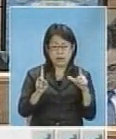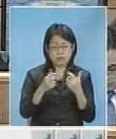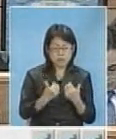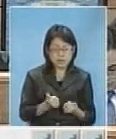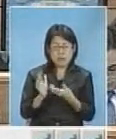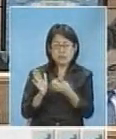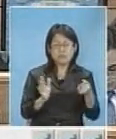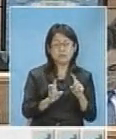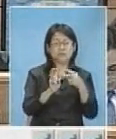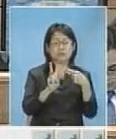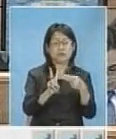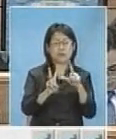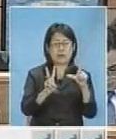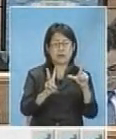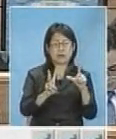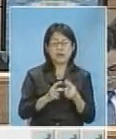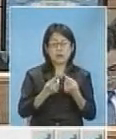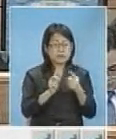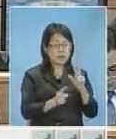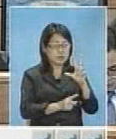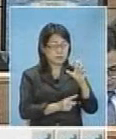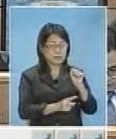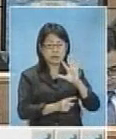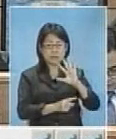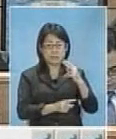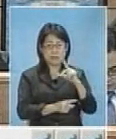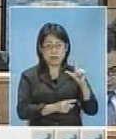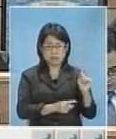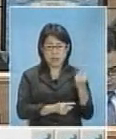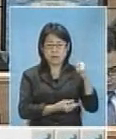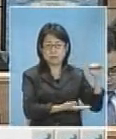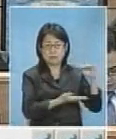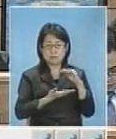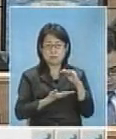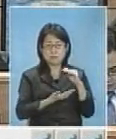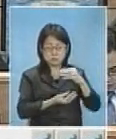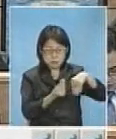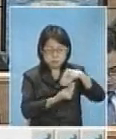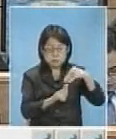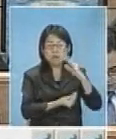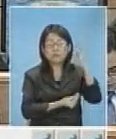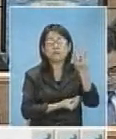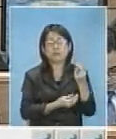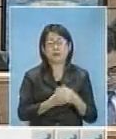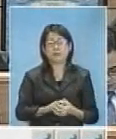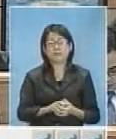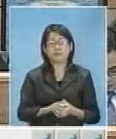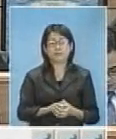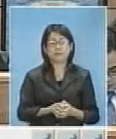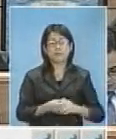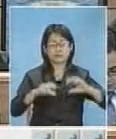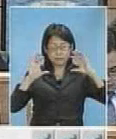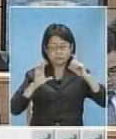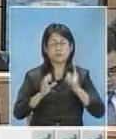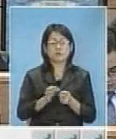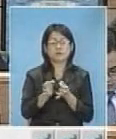าทเท่านั้นเองแล้ว 350,000 ล้านบาทที่กู้ไปเพิ่มเติมท่านจะใช้เมื่อไหร่อย่างไรประเด็นนี้รัฐบาลต้องชี้แ